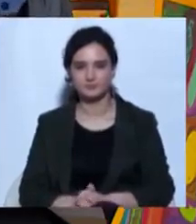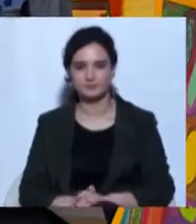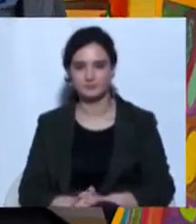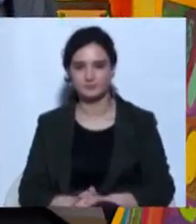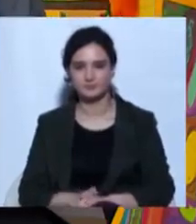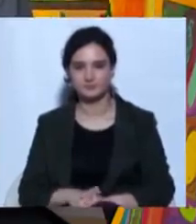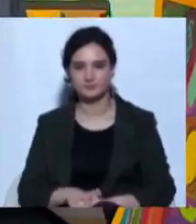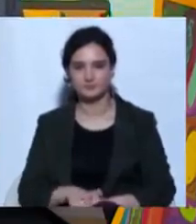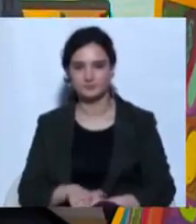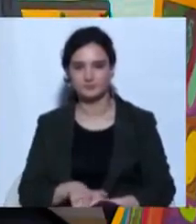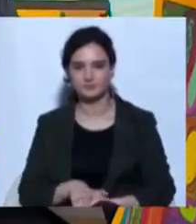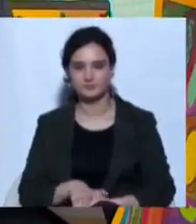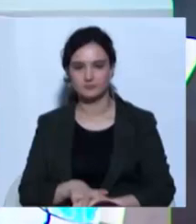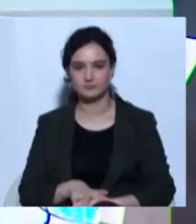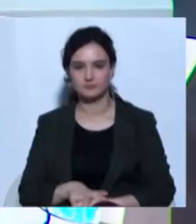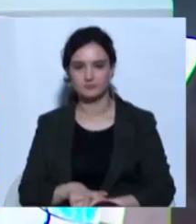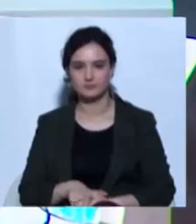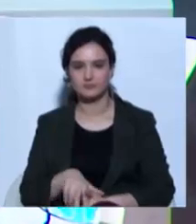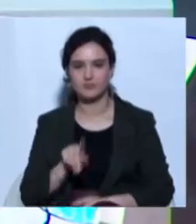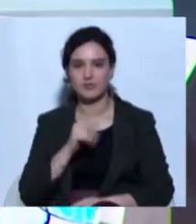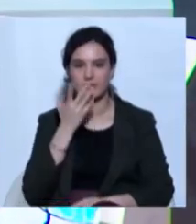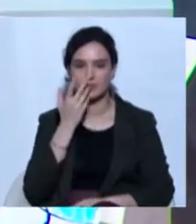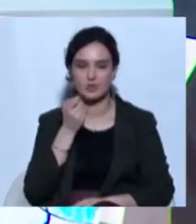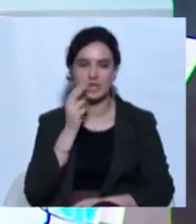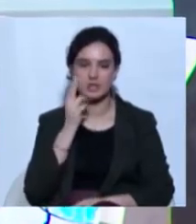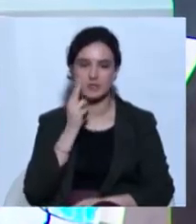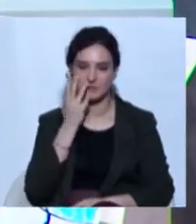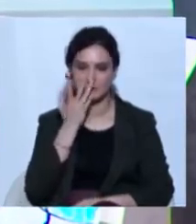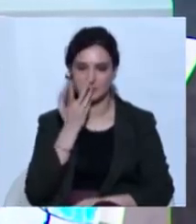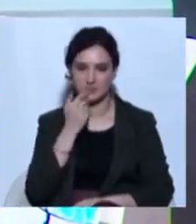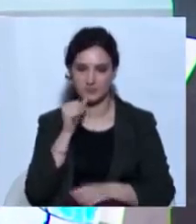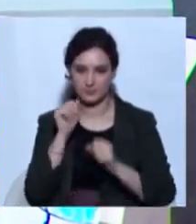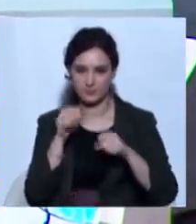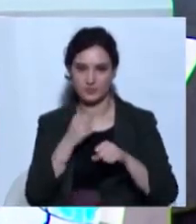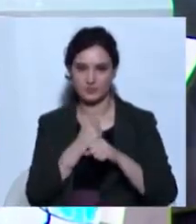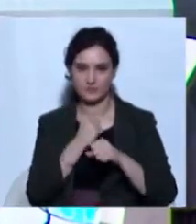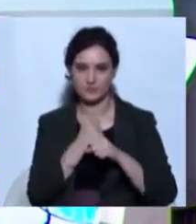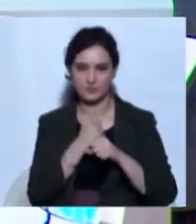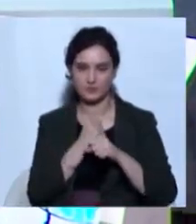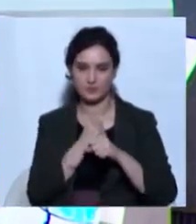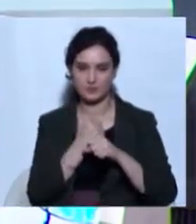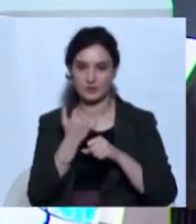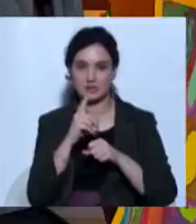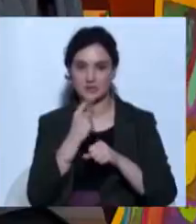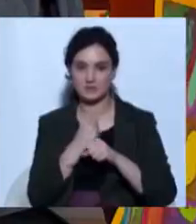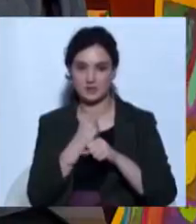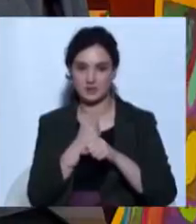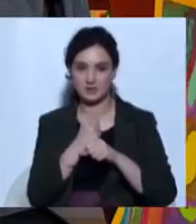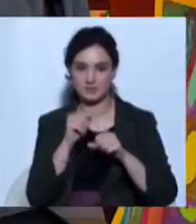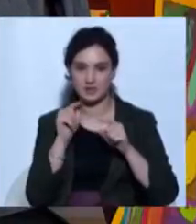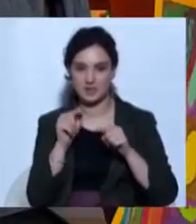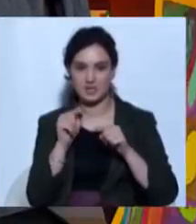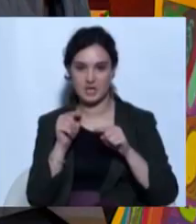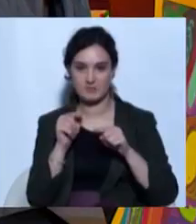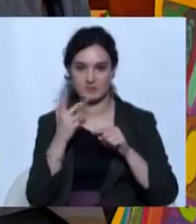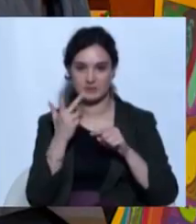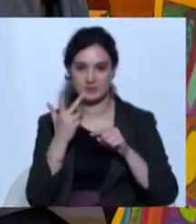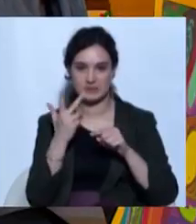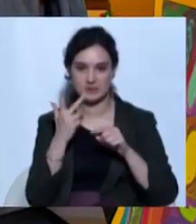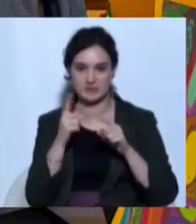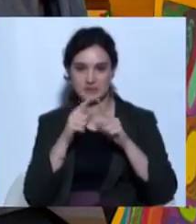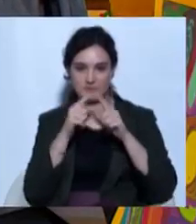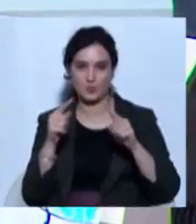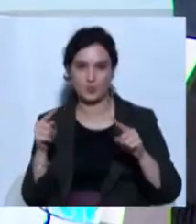აქაც ავიღოთ რაღაცა ფერები. ცოტა იასამნის ფერი ავიღოთ და ესეთი. აი ხა რას ვაკეთებთ? აი ამ